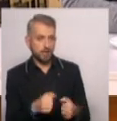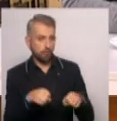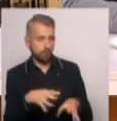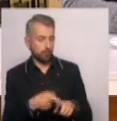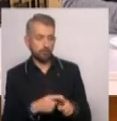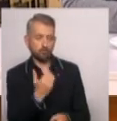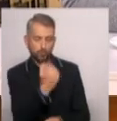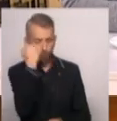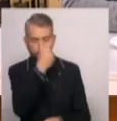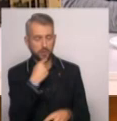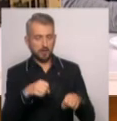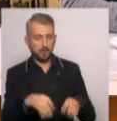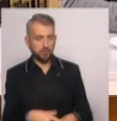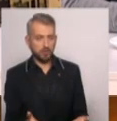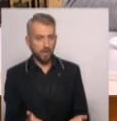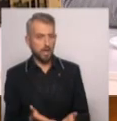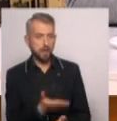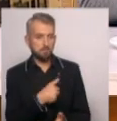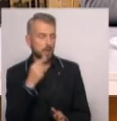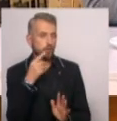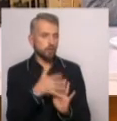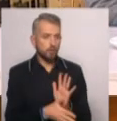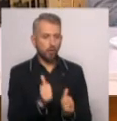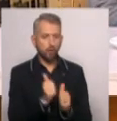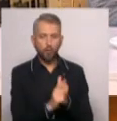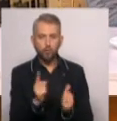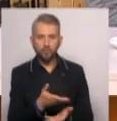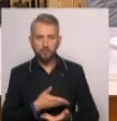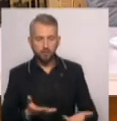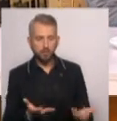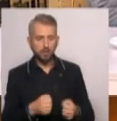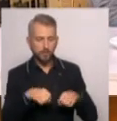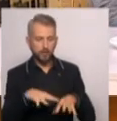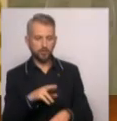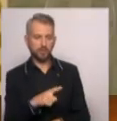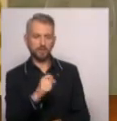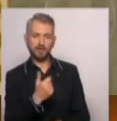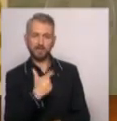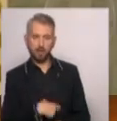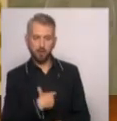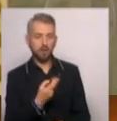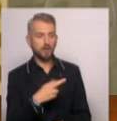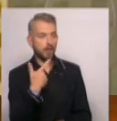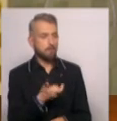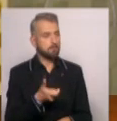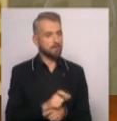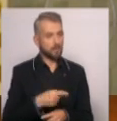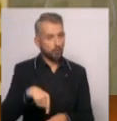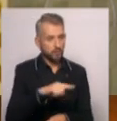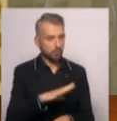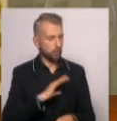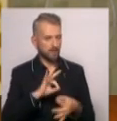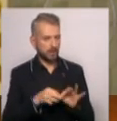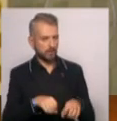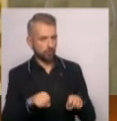особисте рішення. Ми зрозуміло, кожен з нас приймав рішення за себе. Для більшості вони були дуже складні,